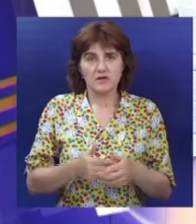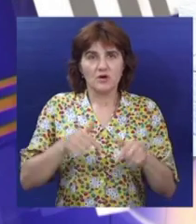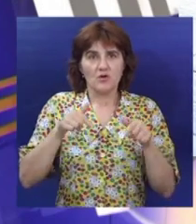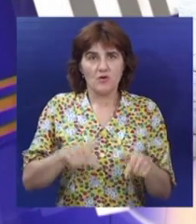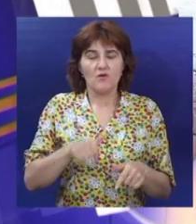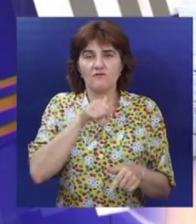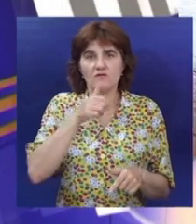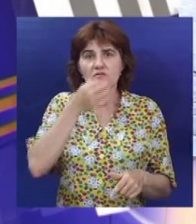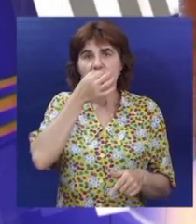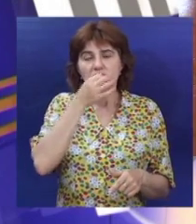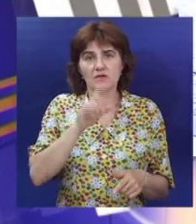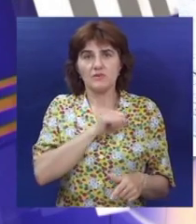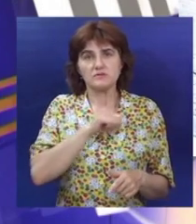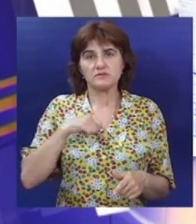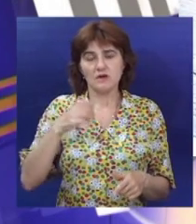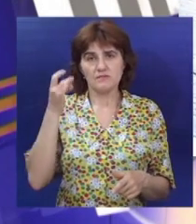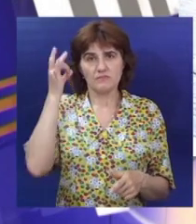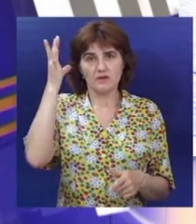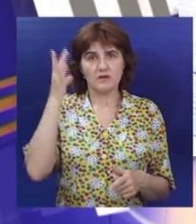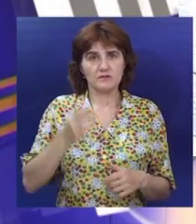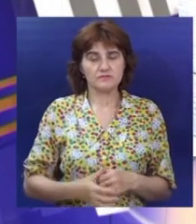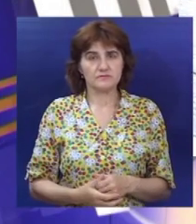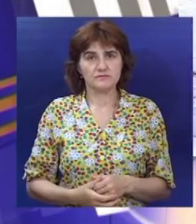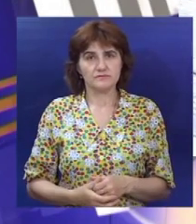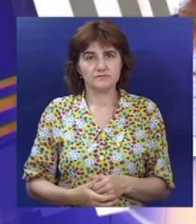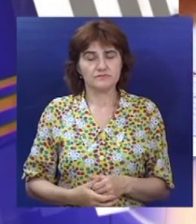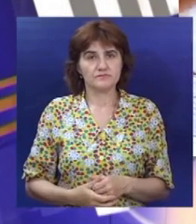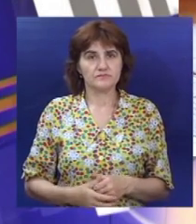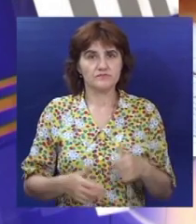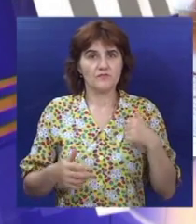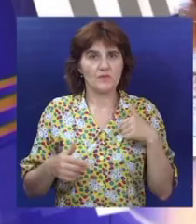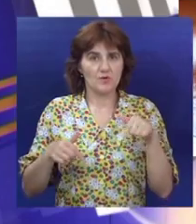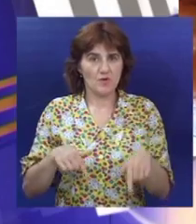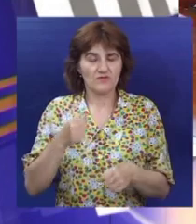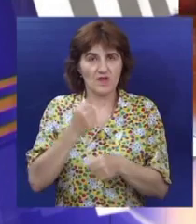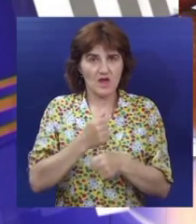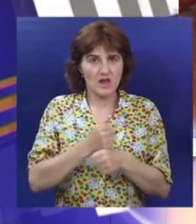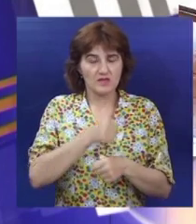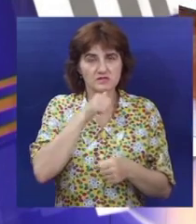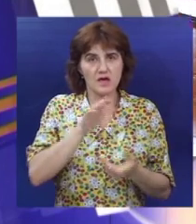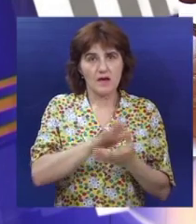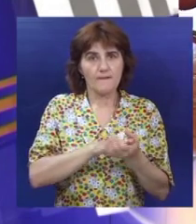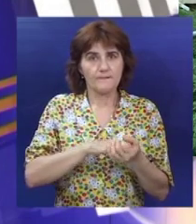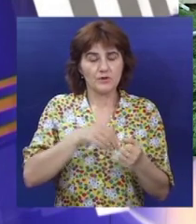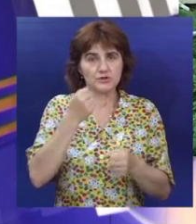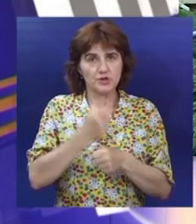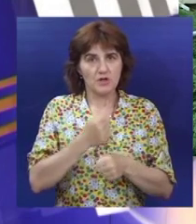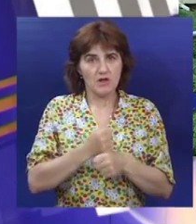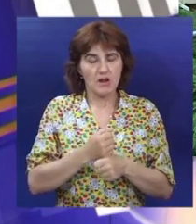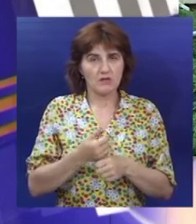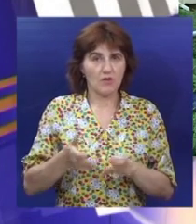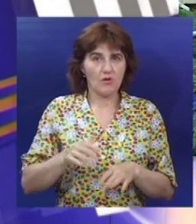ovakvim radionicama je najbitnija kreativnost. Naša ekološka radionica je znači, započela svoj rad sa